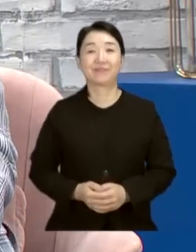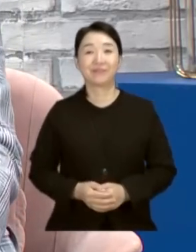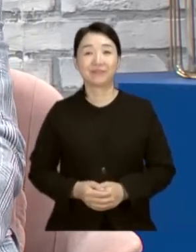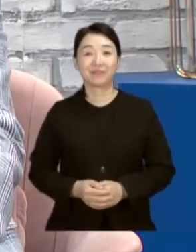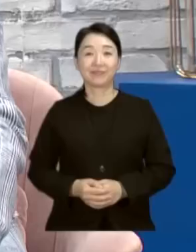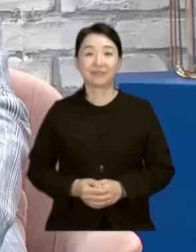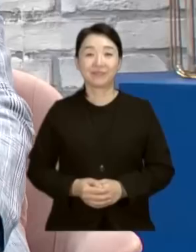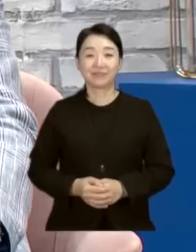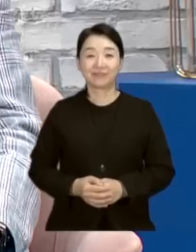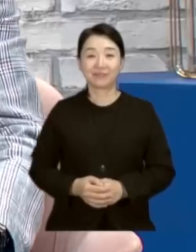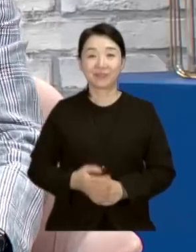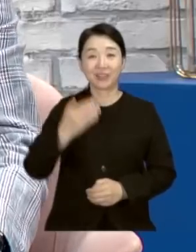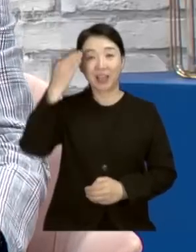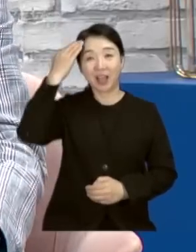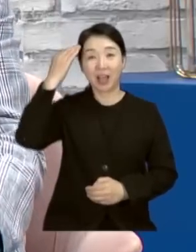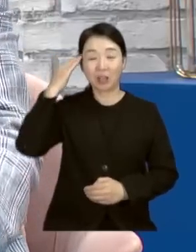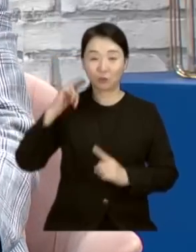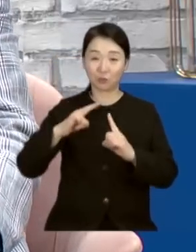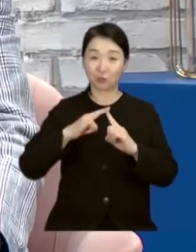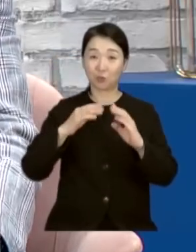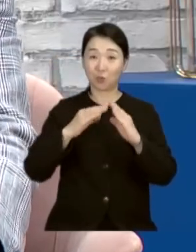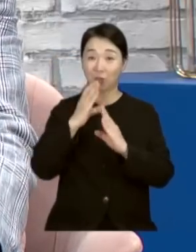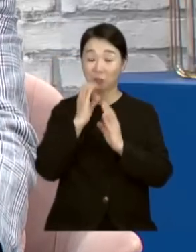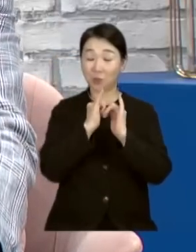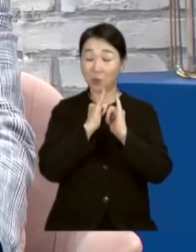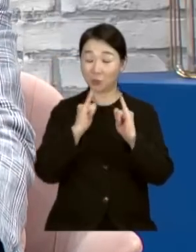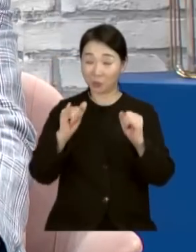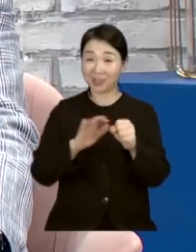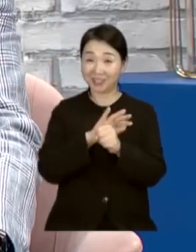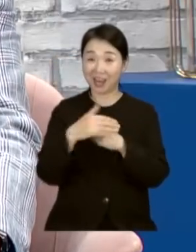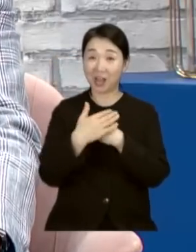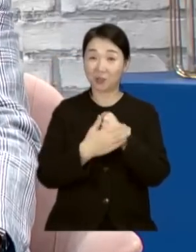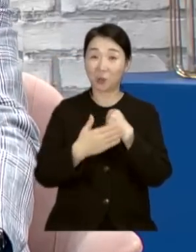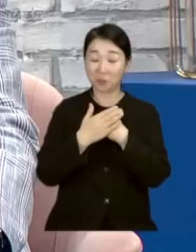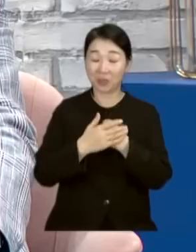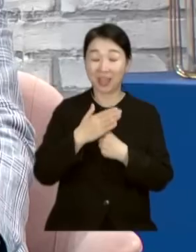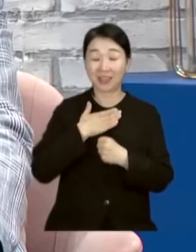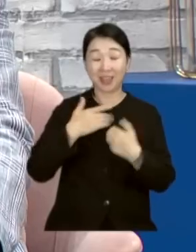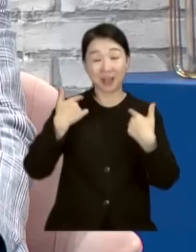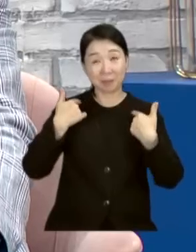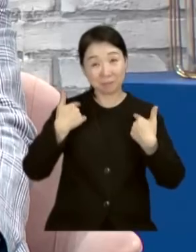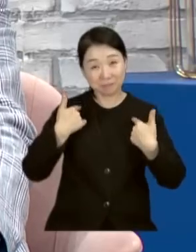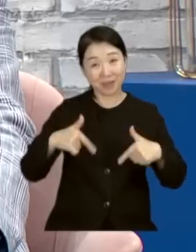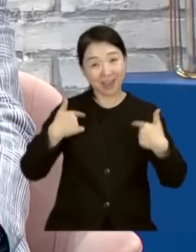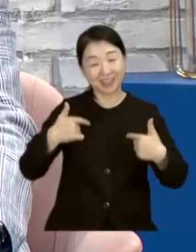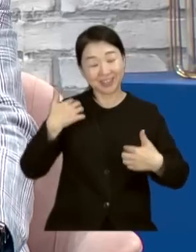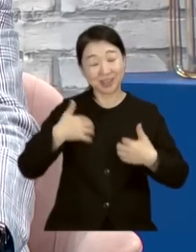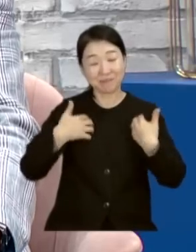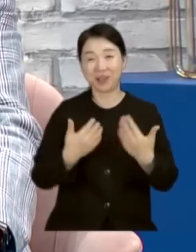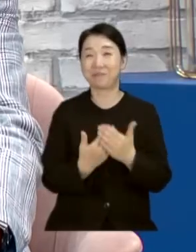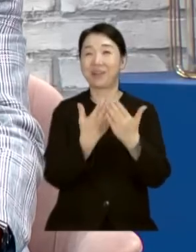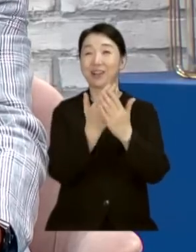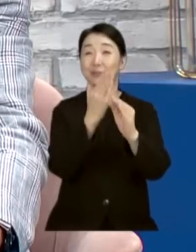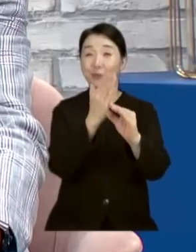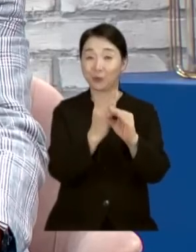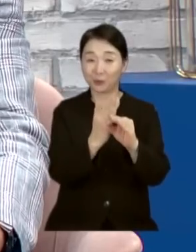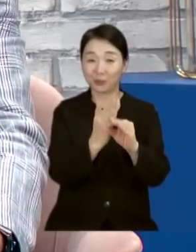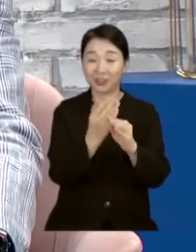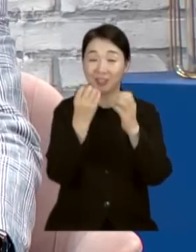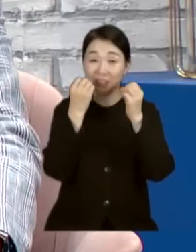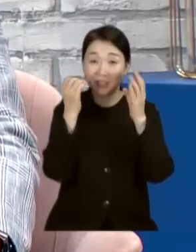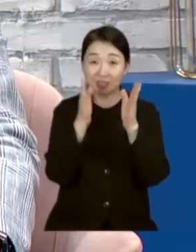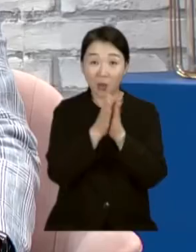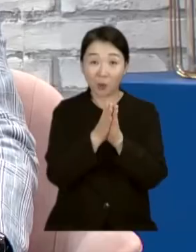네. 한국교회와 성도님들의 사랑으로 내가 매일 기쁘게가 나날이 성장을 하고 있습니다. 네. 이번에요.